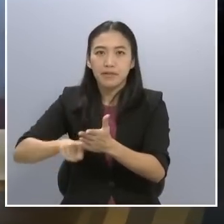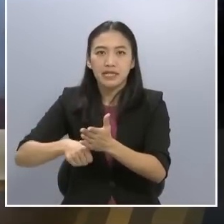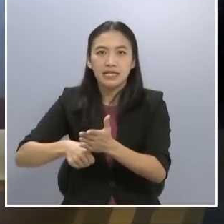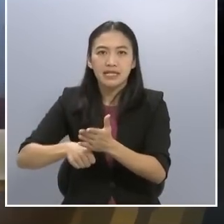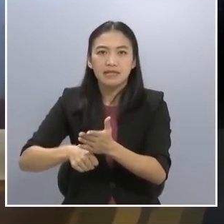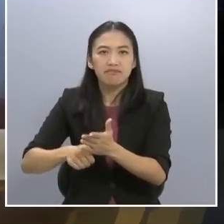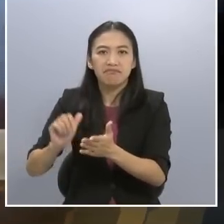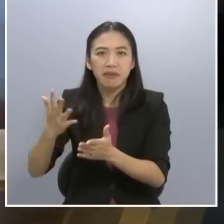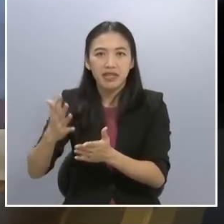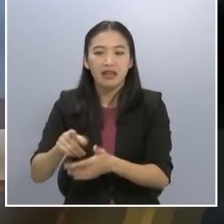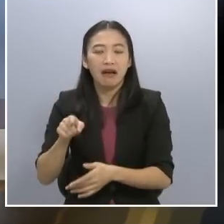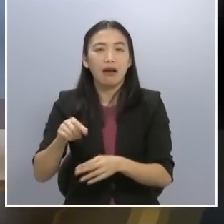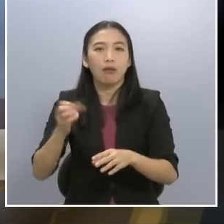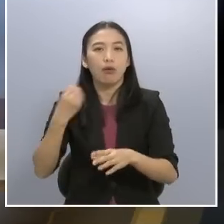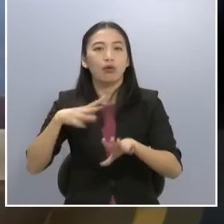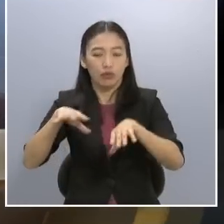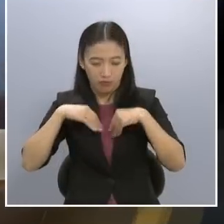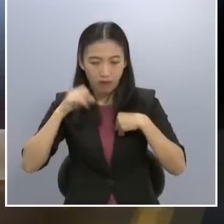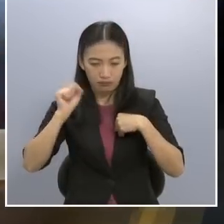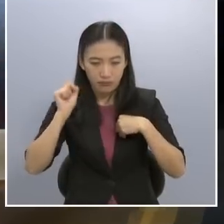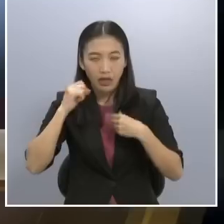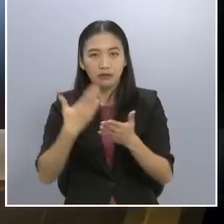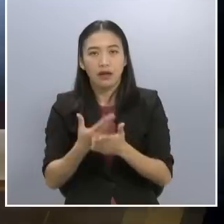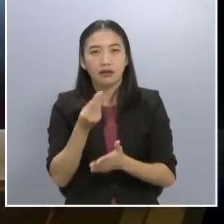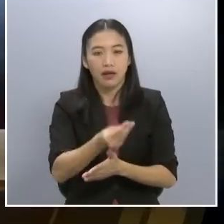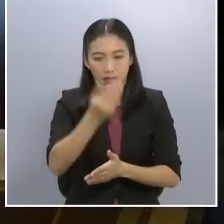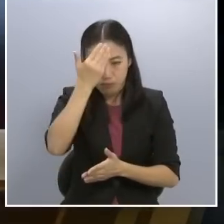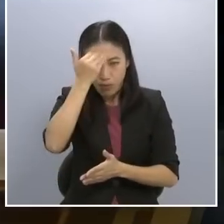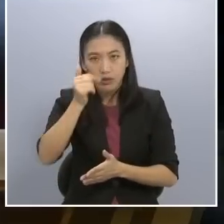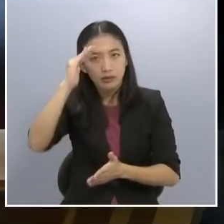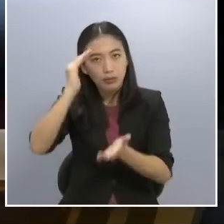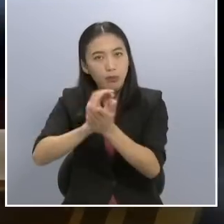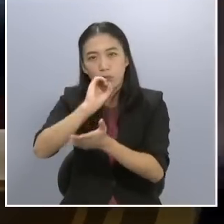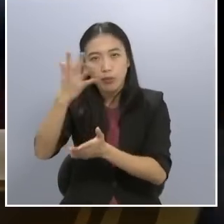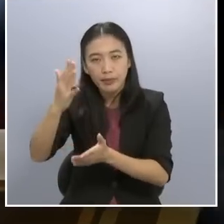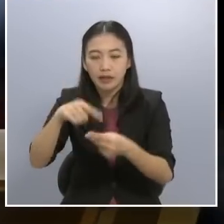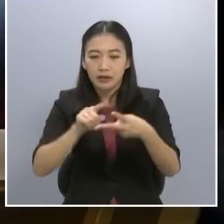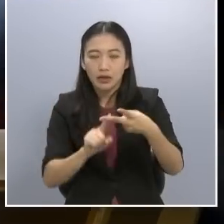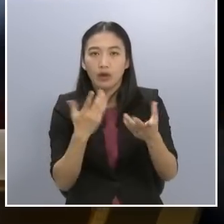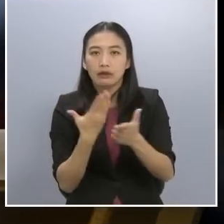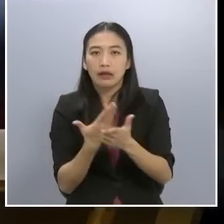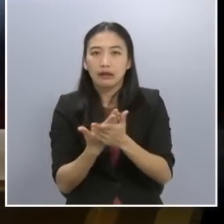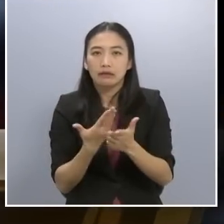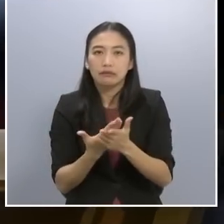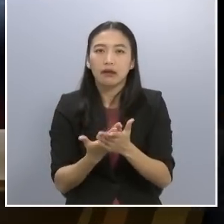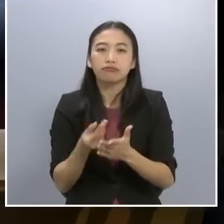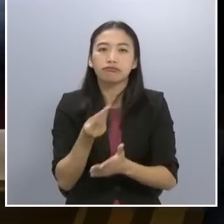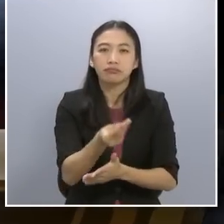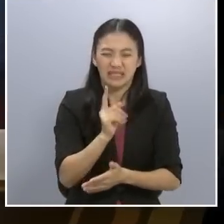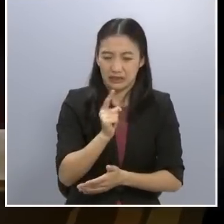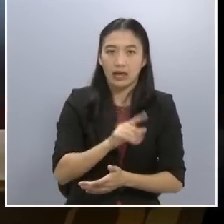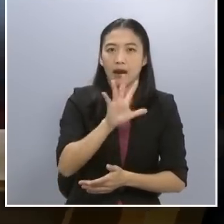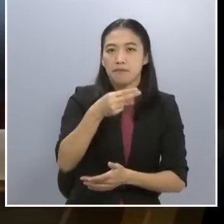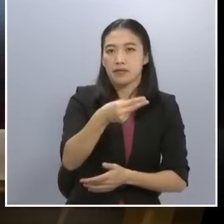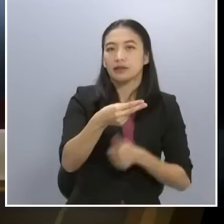ค์แล้วก็ไม่ได้แจ้งความอะไรเพราะไม่อยากให้เป็นเรื่องเป็นราว หมื่นได้คร ับ โอ้กระสี่ห้าหมื่นได้ครับ ห้าหมื่นได้ใช ่ ไหม ครับใช่เพ